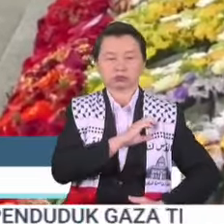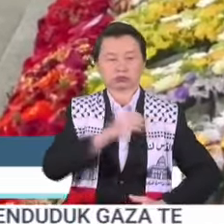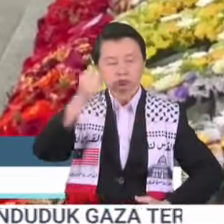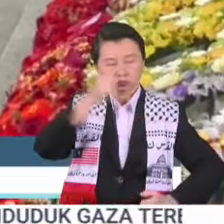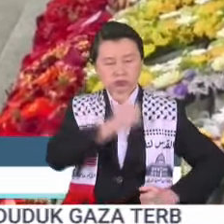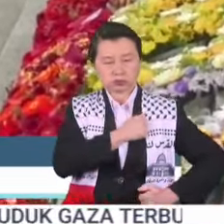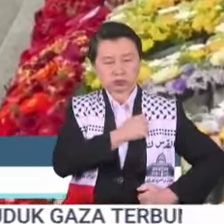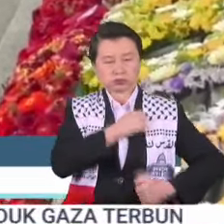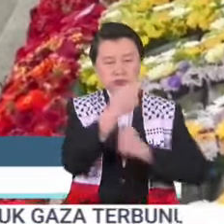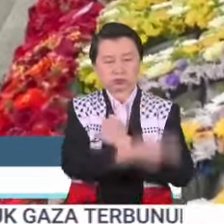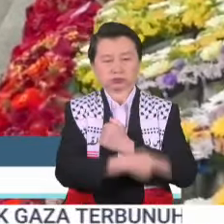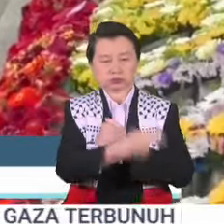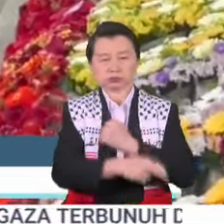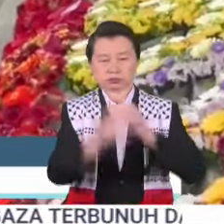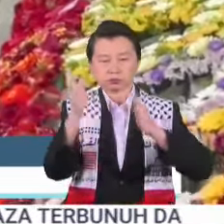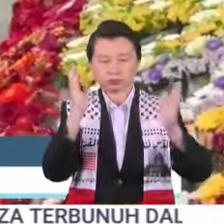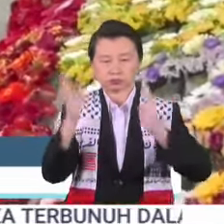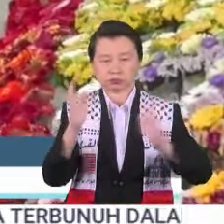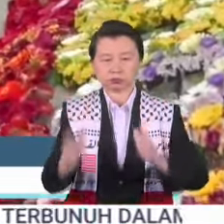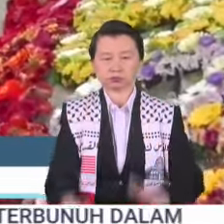tentera negara.